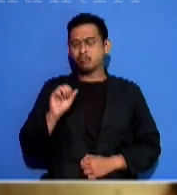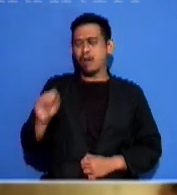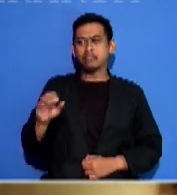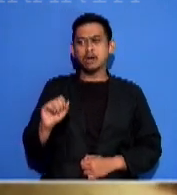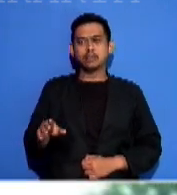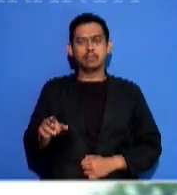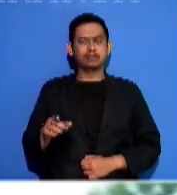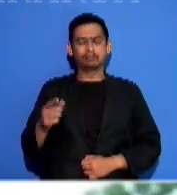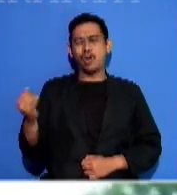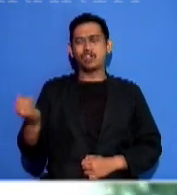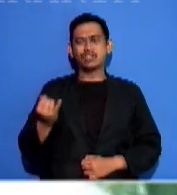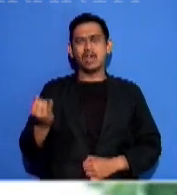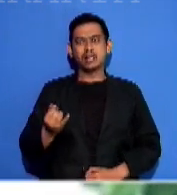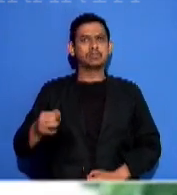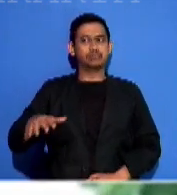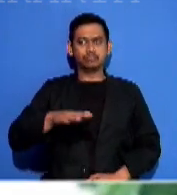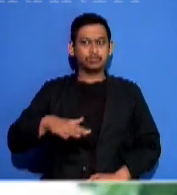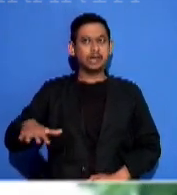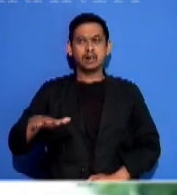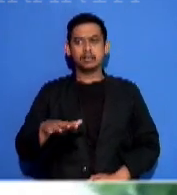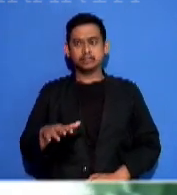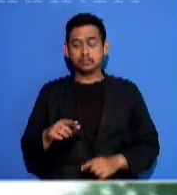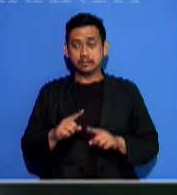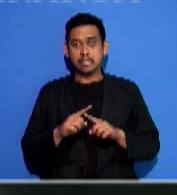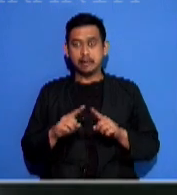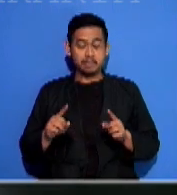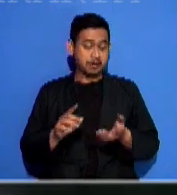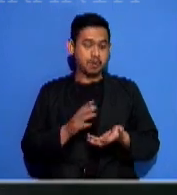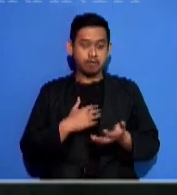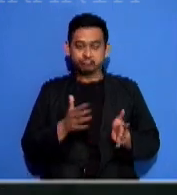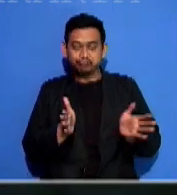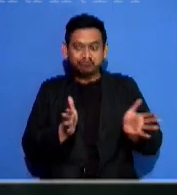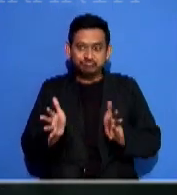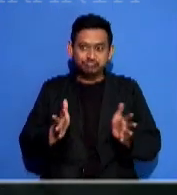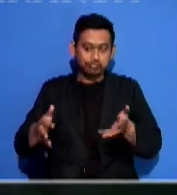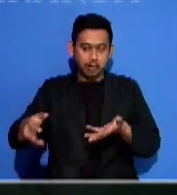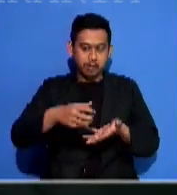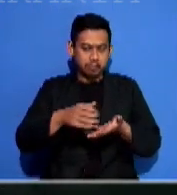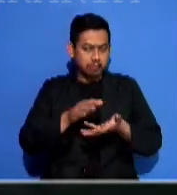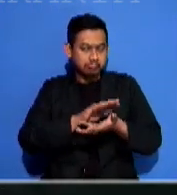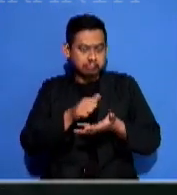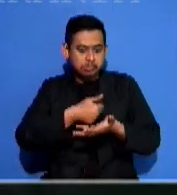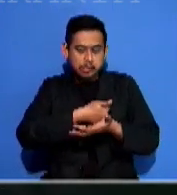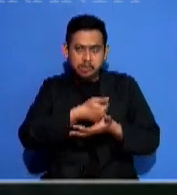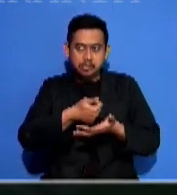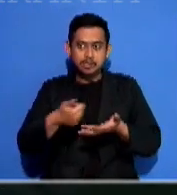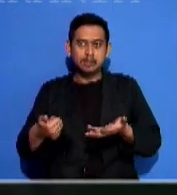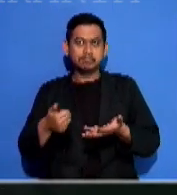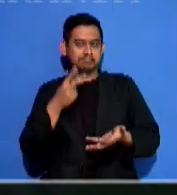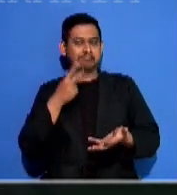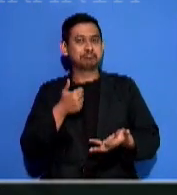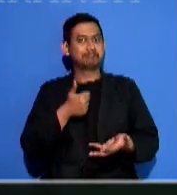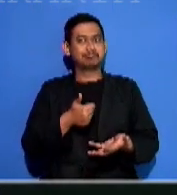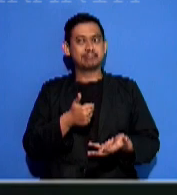reketing lingkungan. Kamangka menawi dipun kemunahkan disae, sisa-sisa woh-wohan menapa dene janganan kala wau saged gadhah